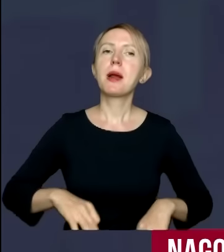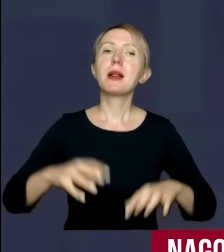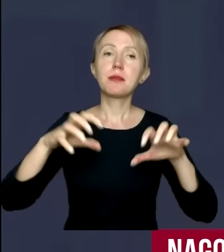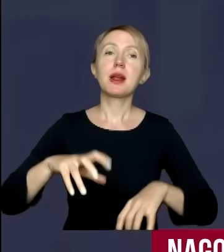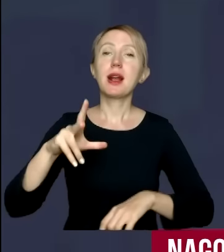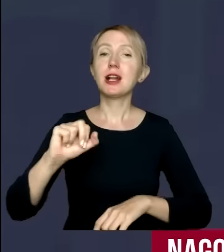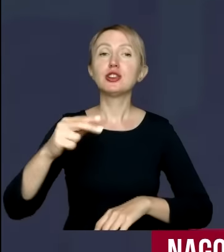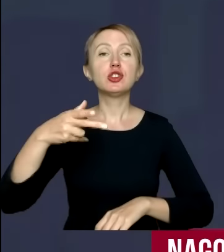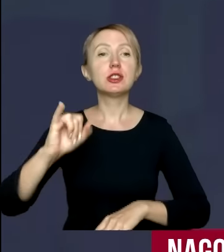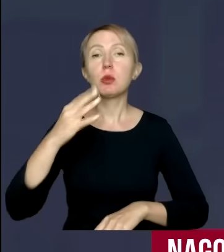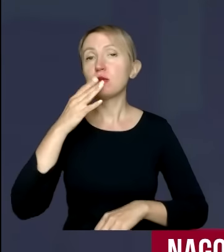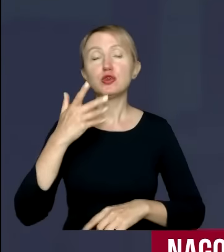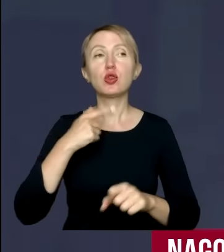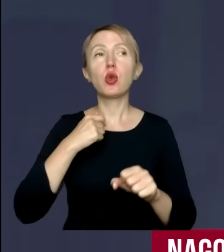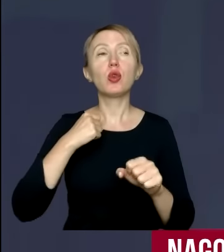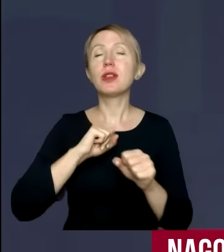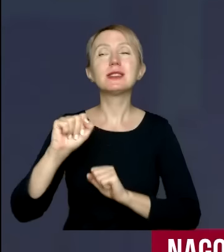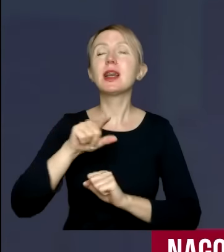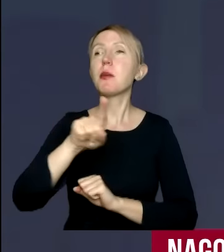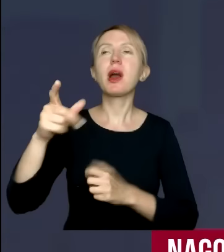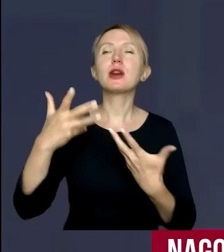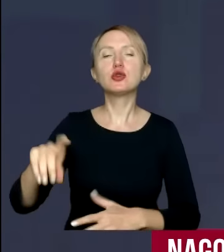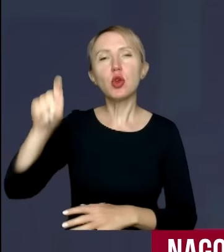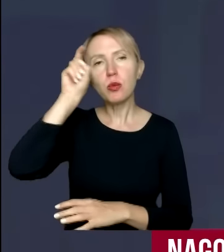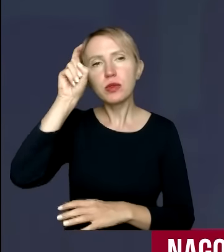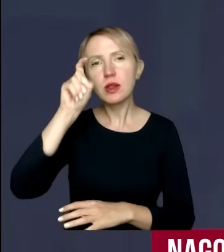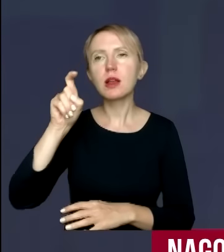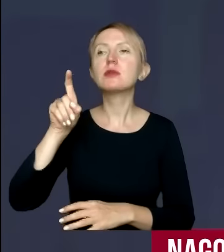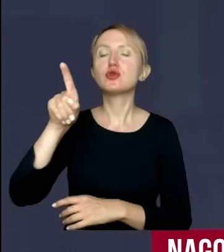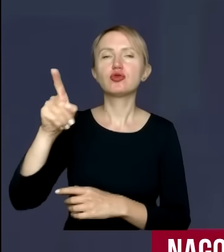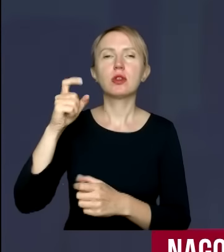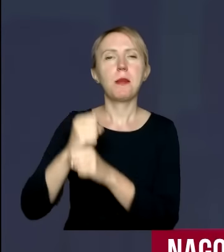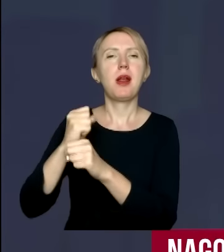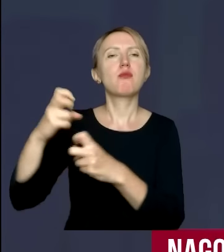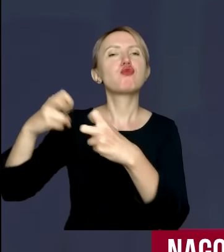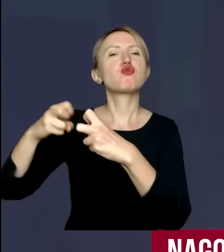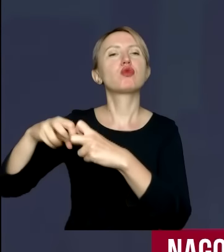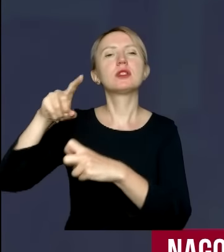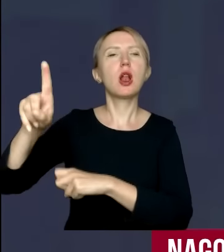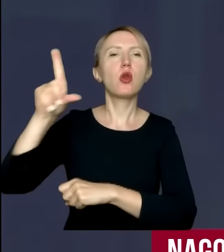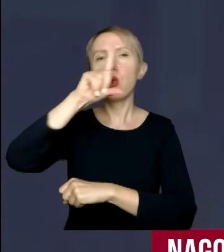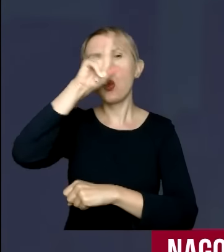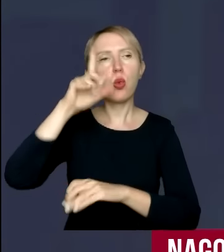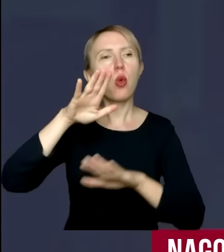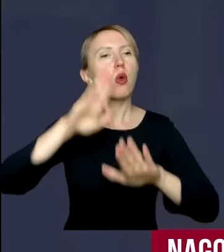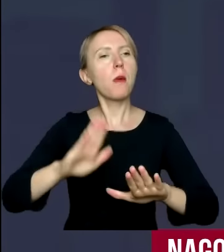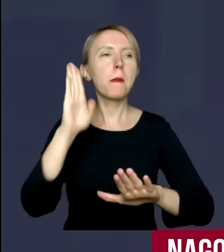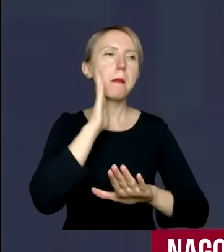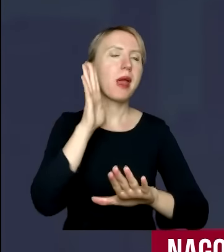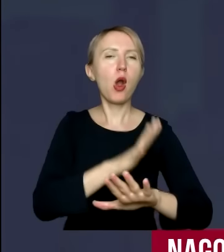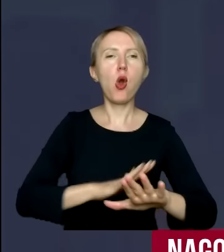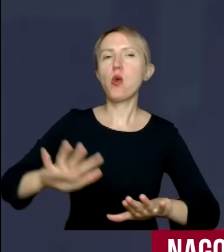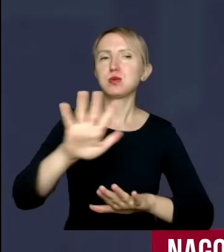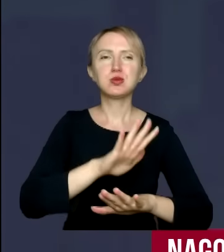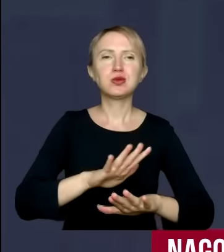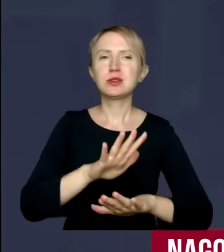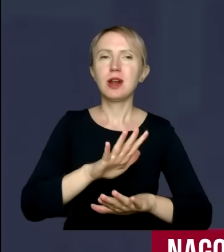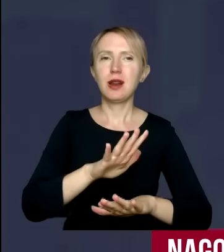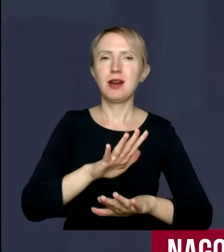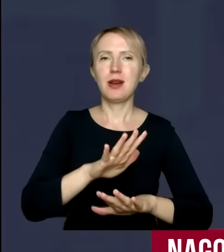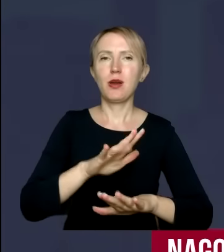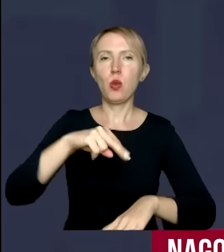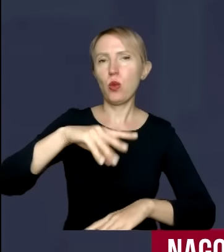mówi nie jesteśmy jakby chcieli Niemcy czy biurokraci z Brukseli pewną ludnością zamieszkującą pewien obszar w